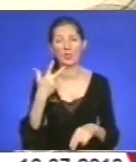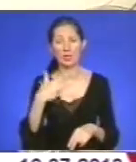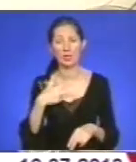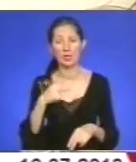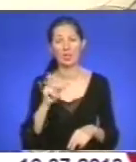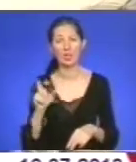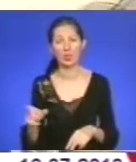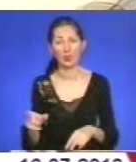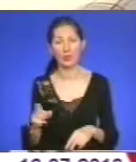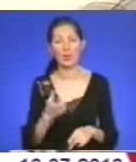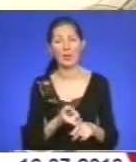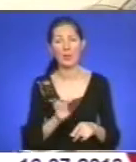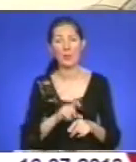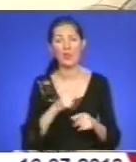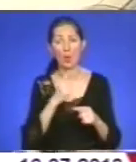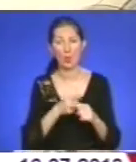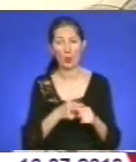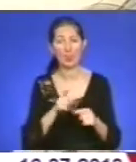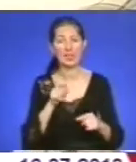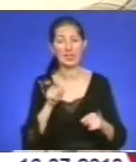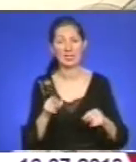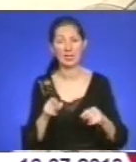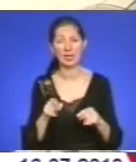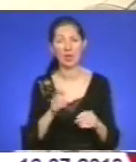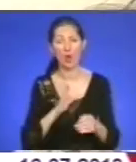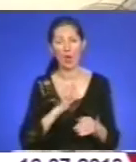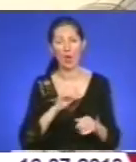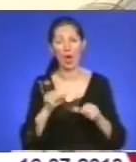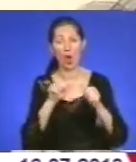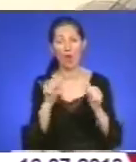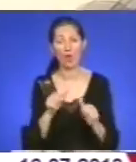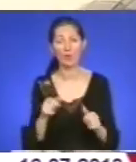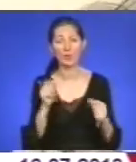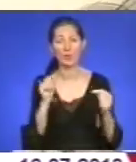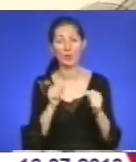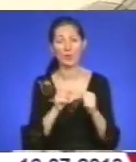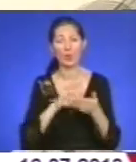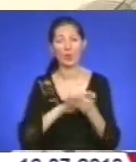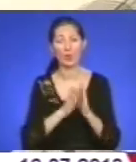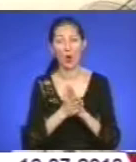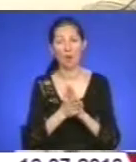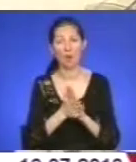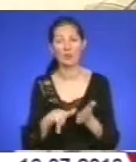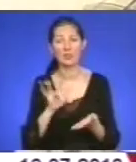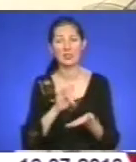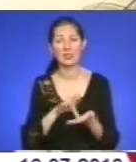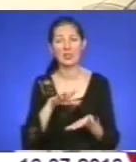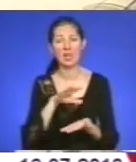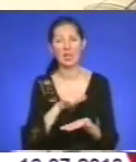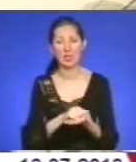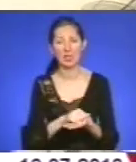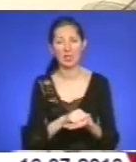230 чоловік. І більша половина з них було оформлено відповідні договори в центрі